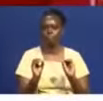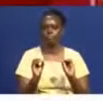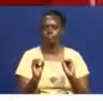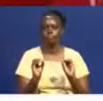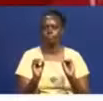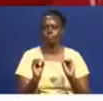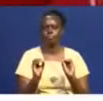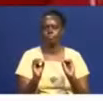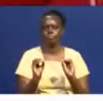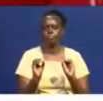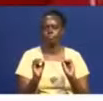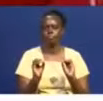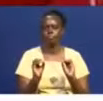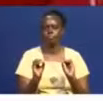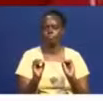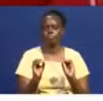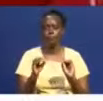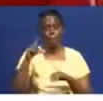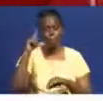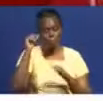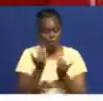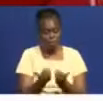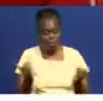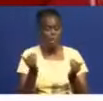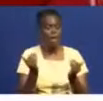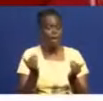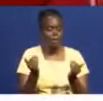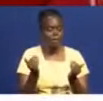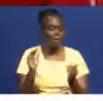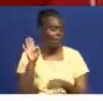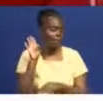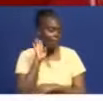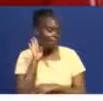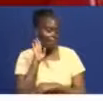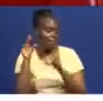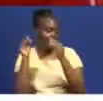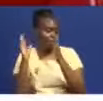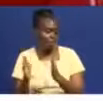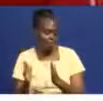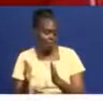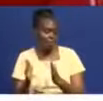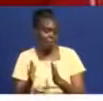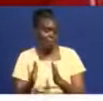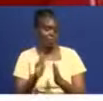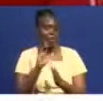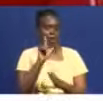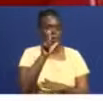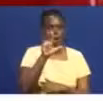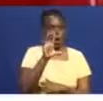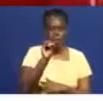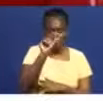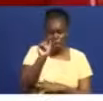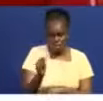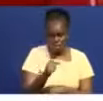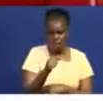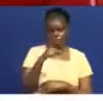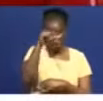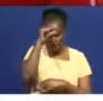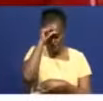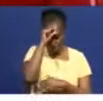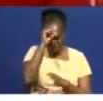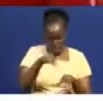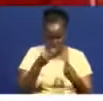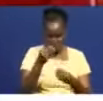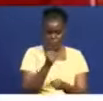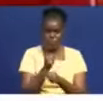ya mtoto wa Kipwani ambaye anasikia kuna walimu 1,050 wameajiriwa na serikali ya